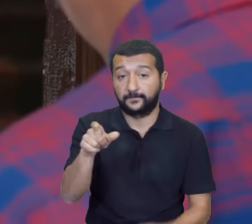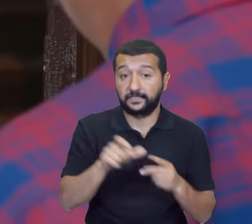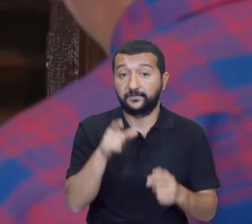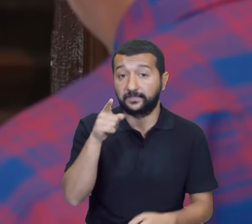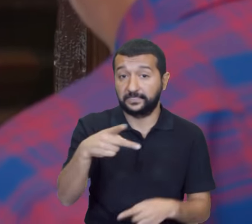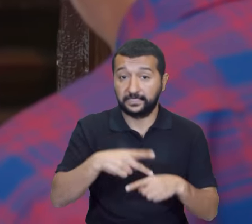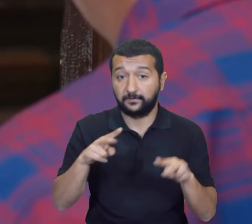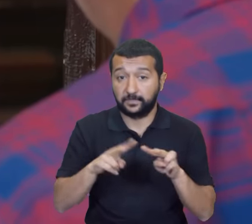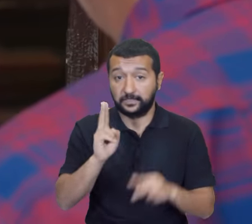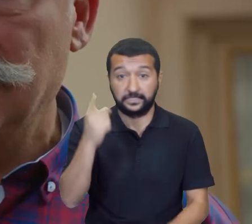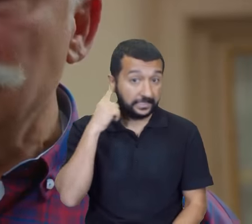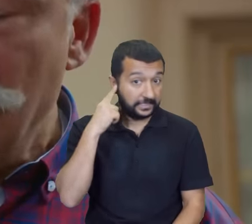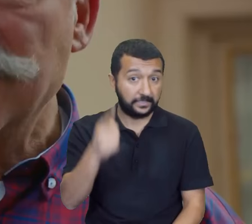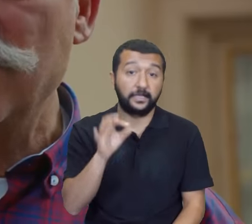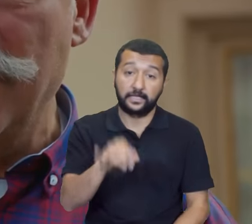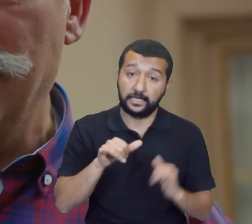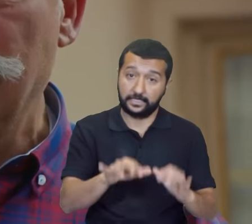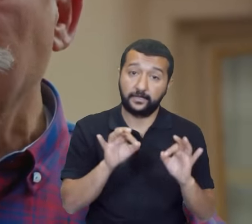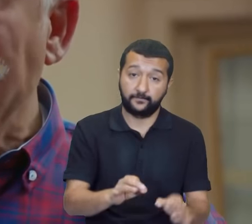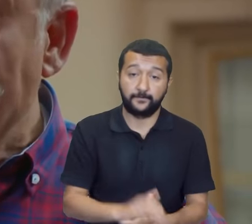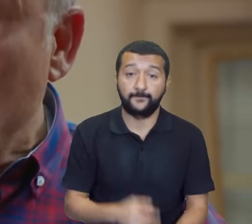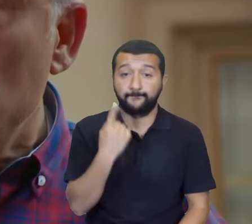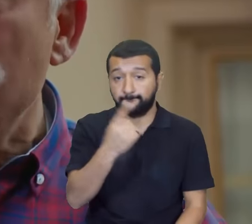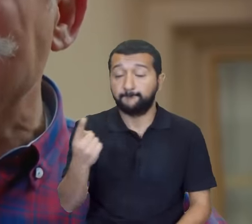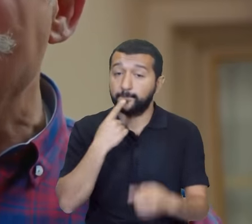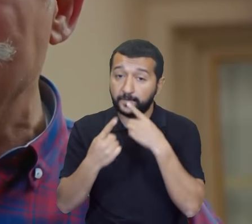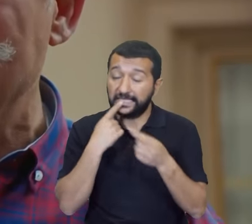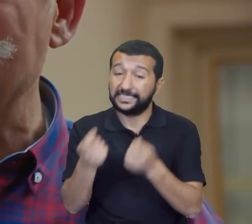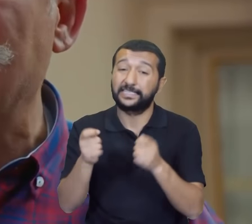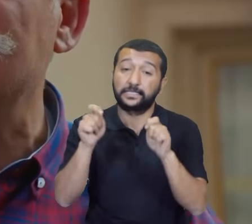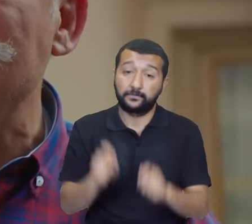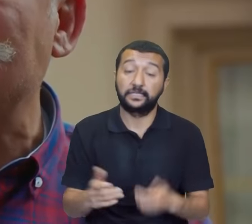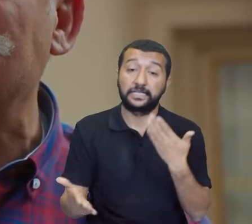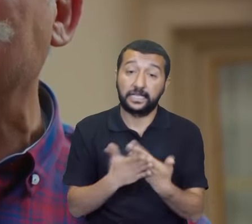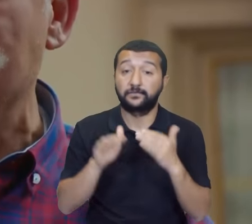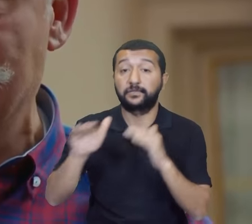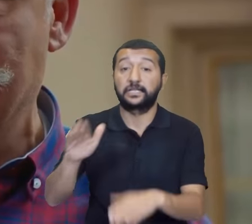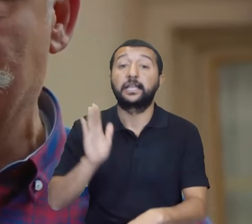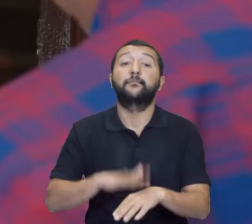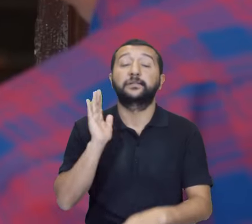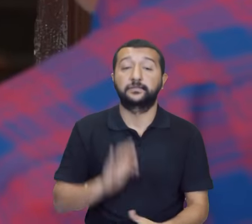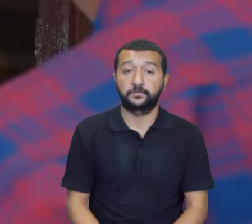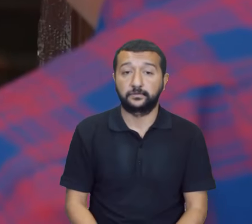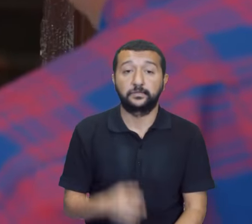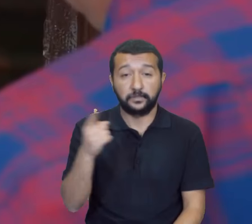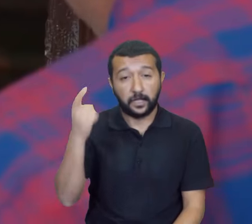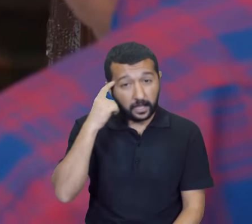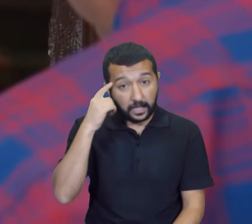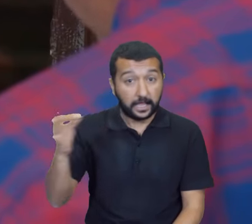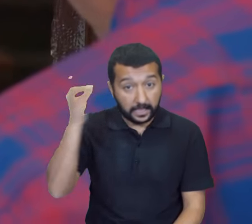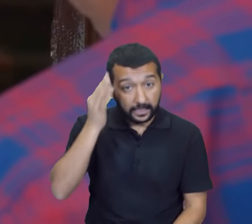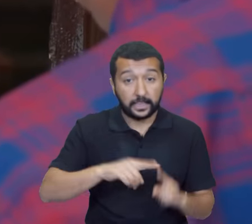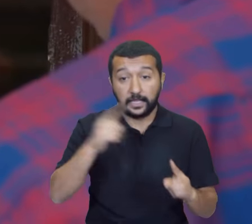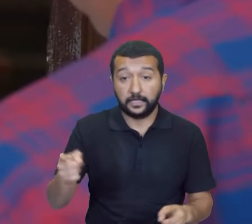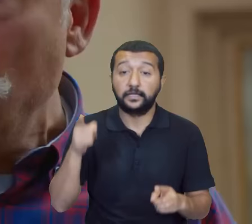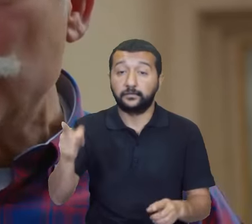Şevket, Zeki, Metin de seni. Aynen öyle. Tek tek konuşup ikna edeceğiz. Yardım ve yataklık etmesinler. Akılları başlarına